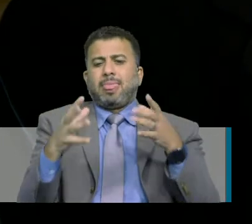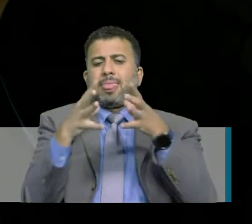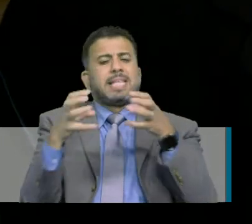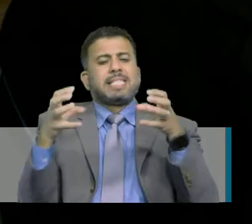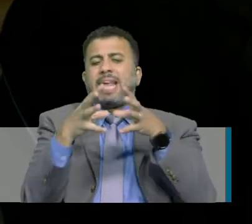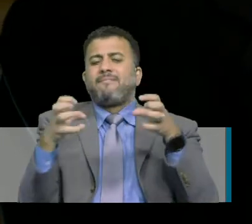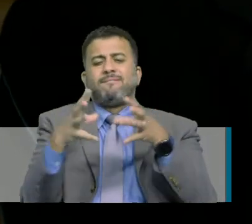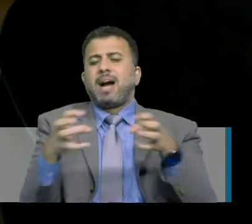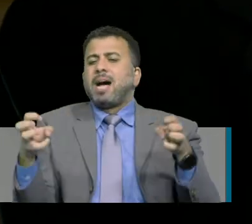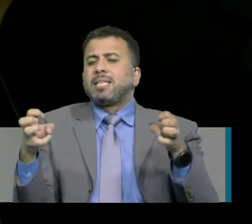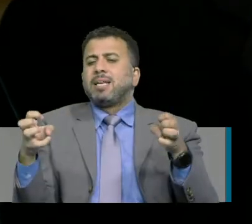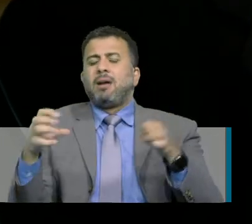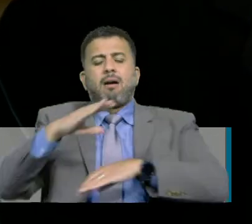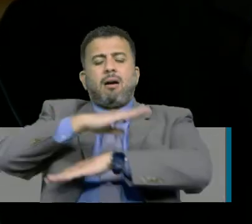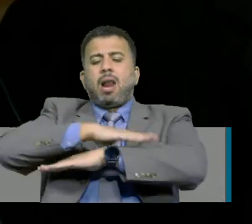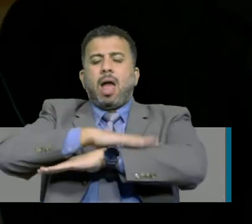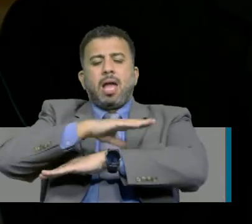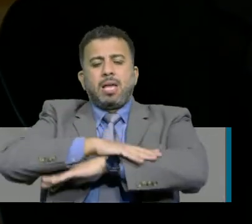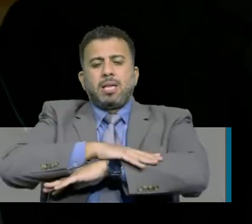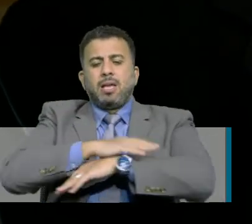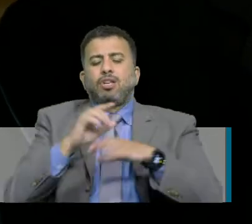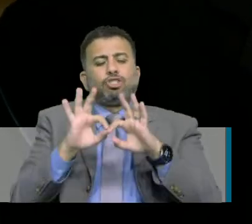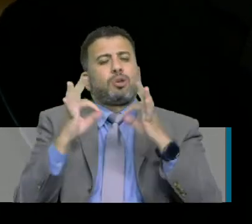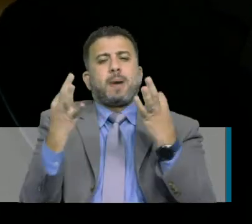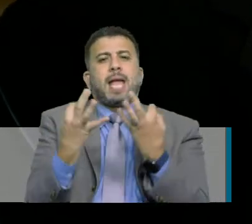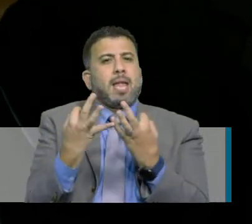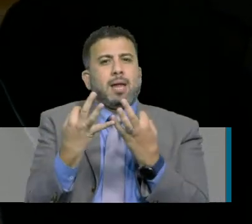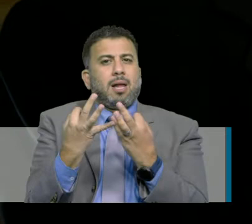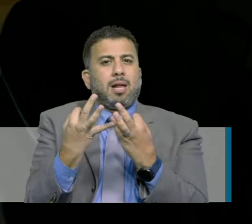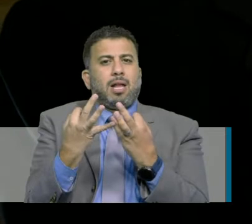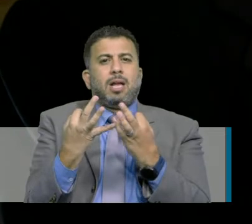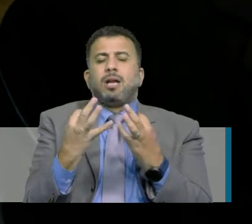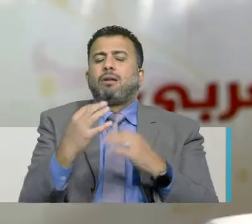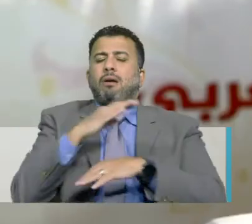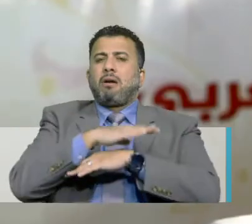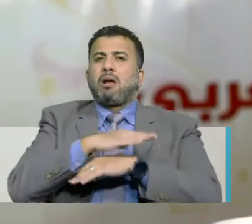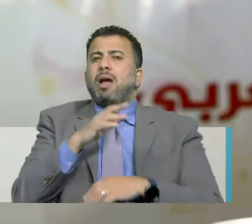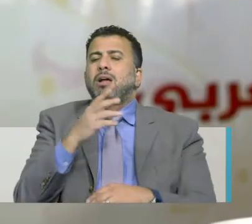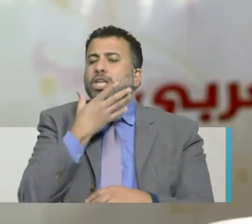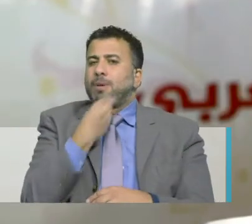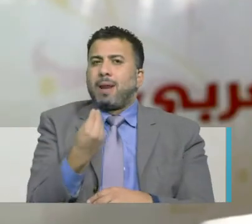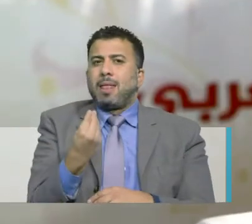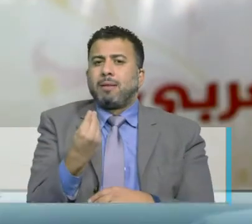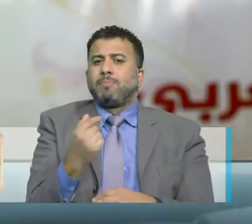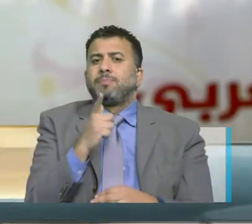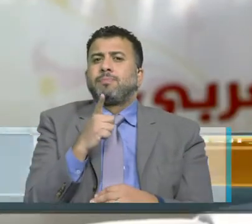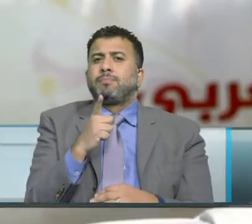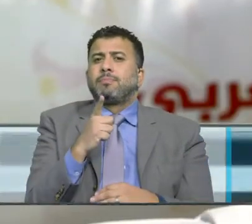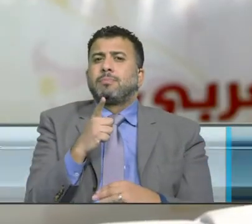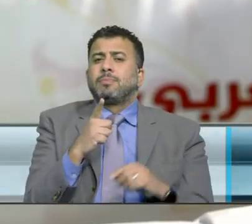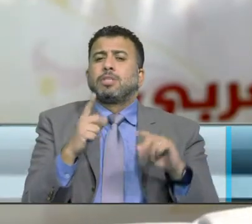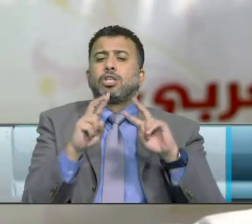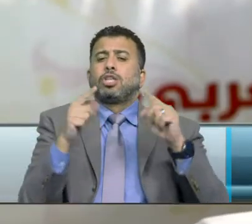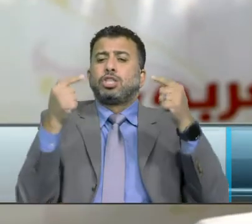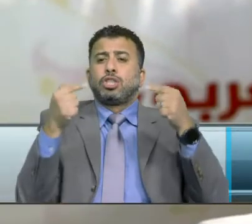والتصنيفات، القيم الأخلاقية، القيم الاجتماعية، القيم الجمالية. الشعر يتولى